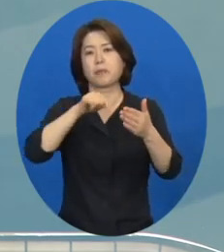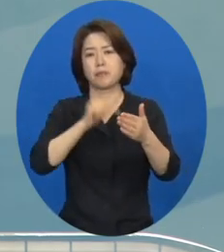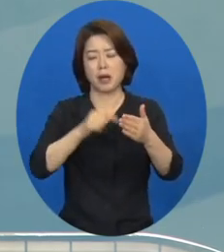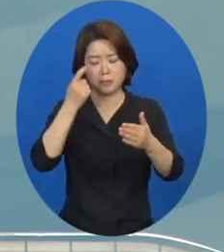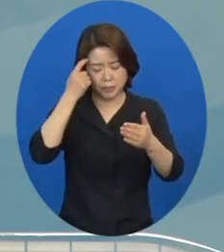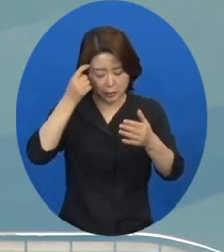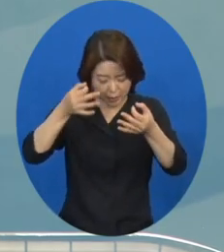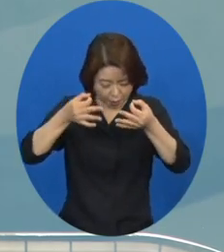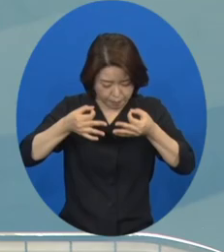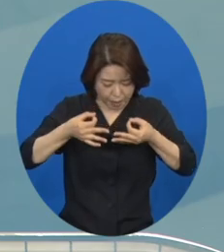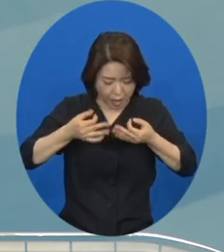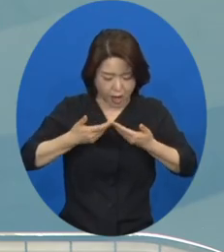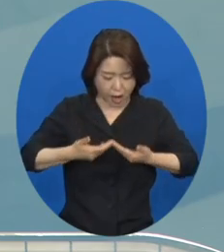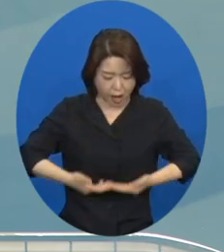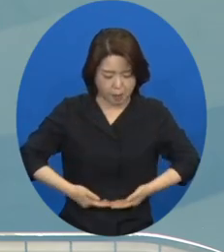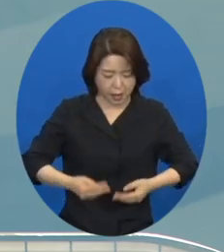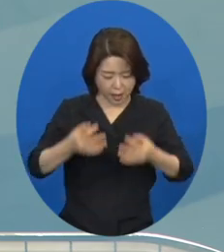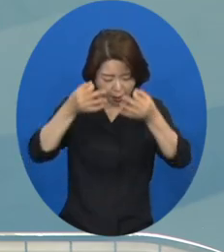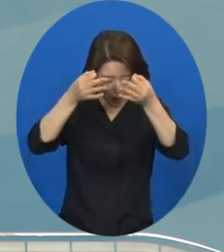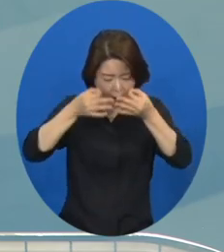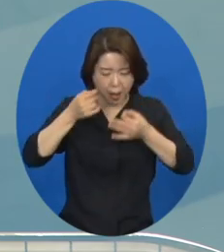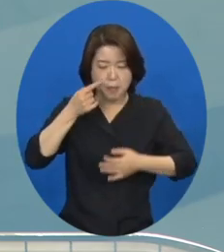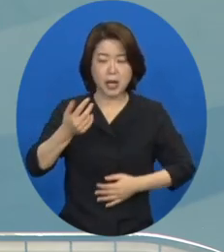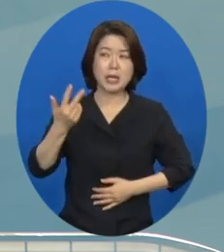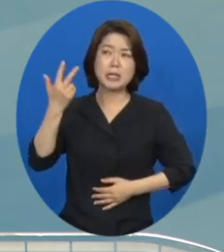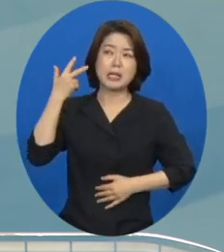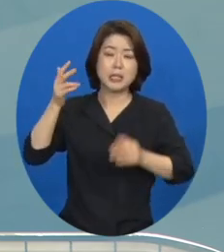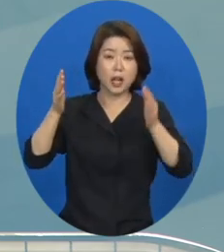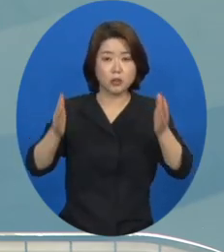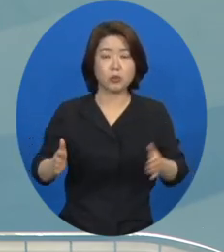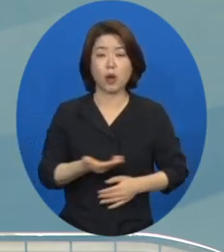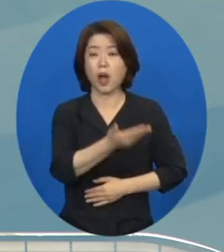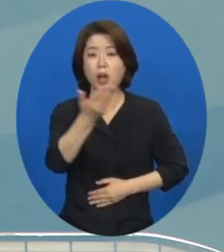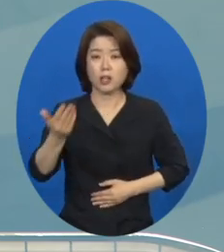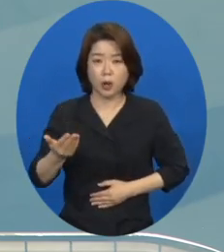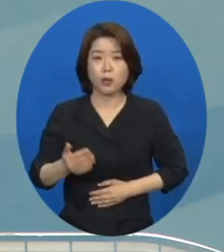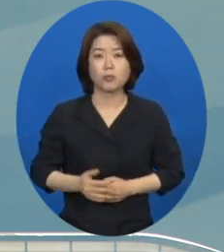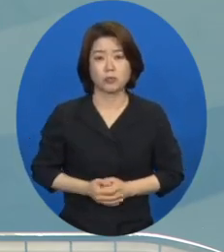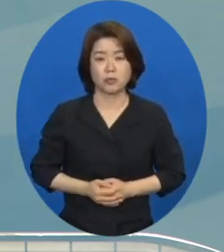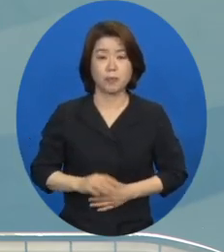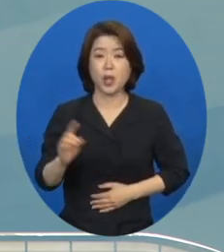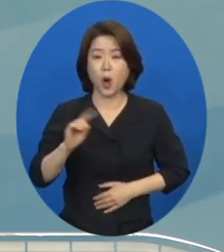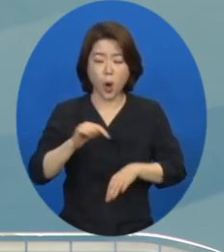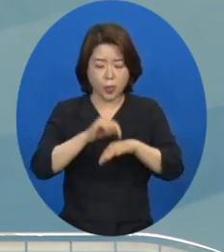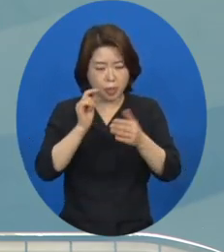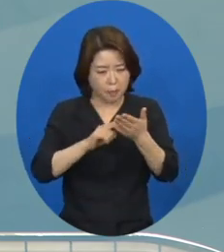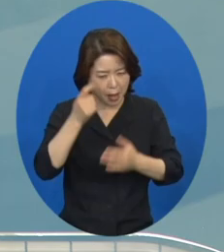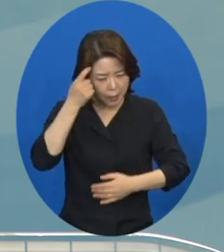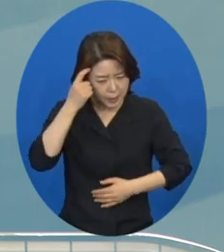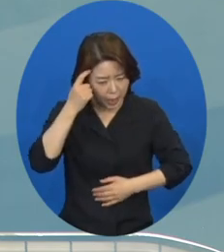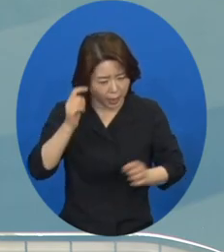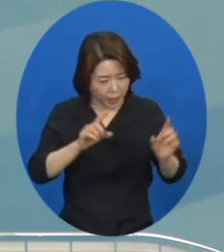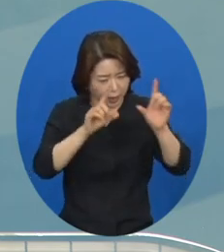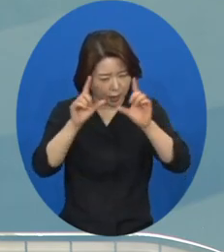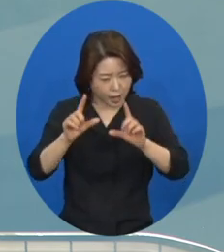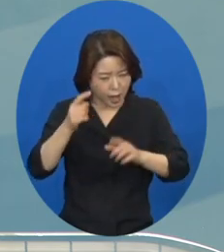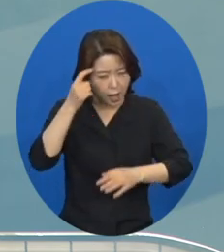한번 가만히 돌아보세요. 지난 한 주간 동안 여러분이 어떤 마음의 생각 속에